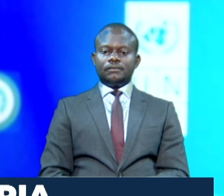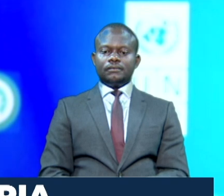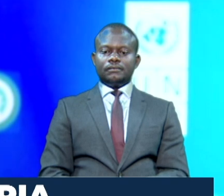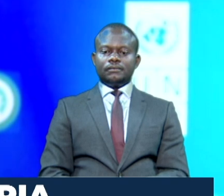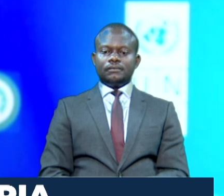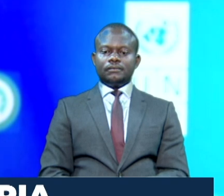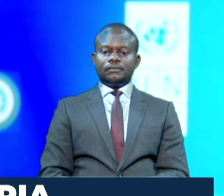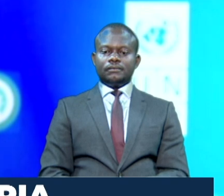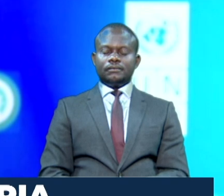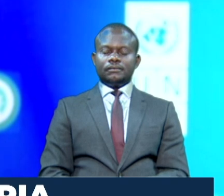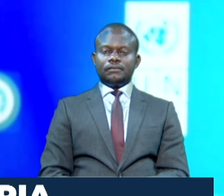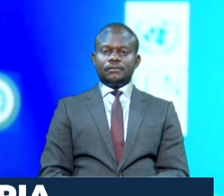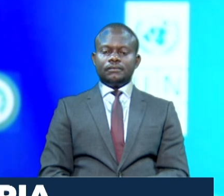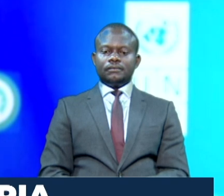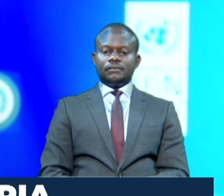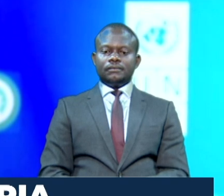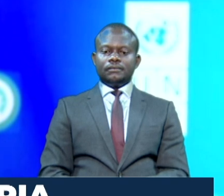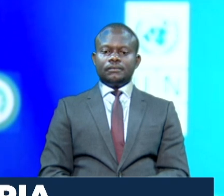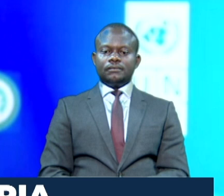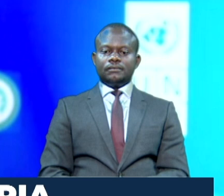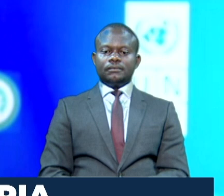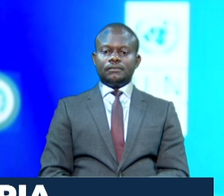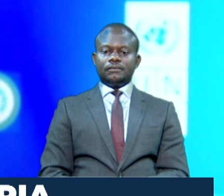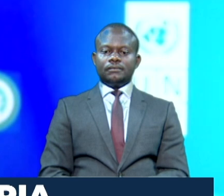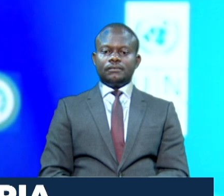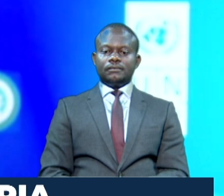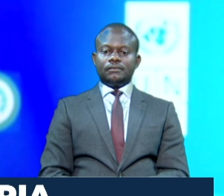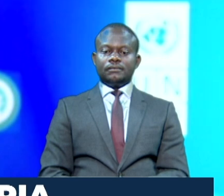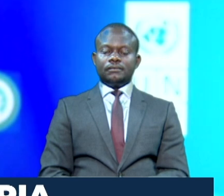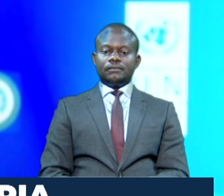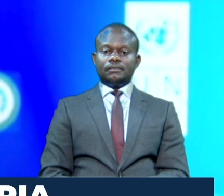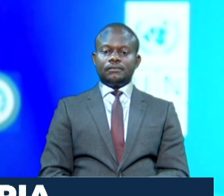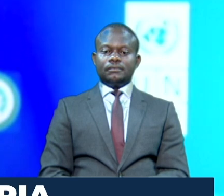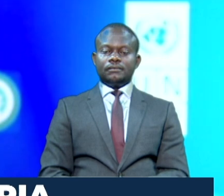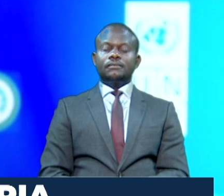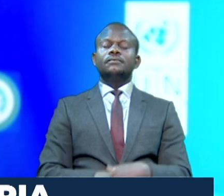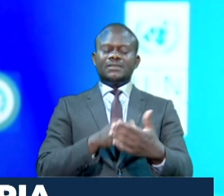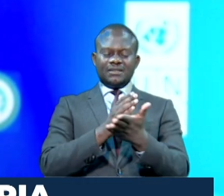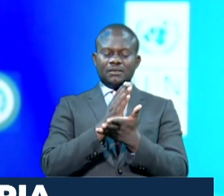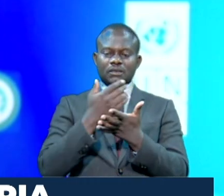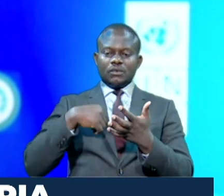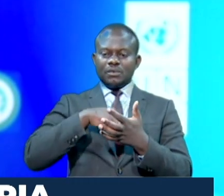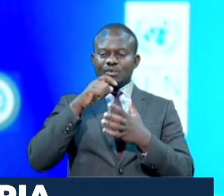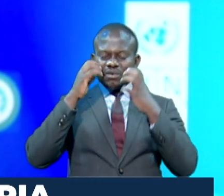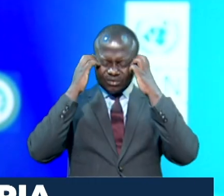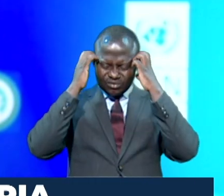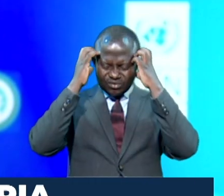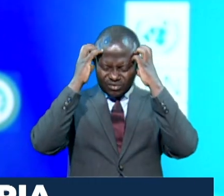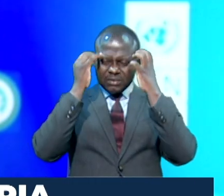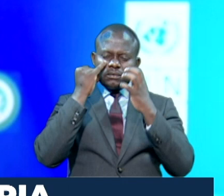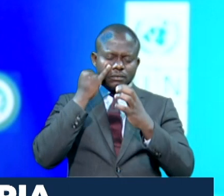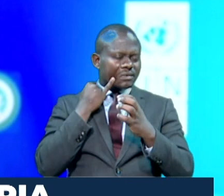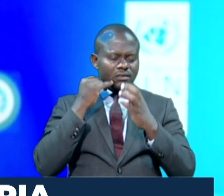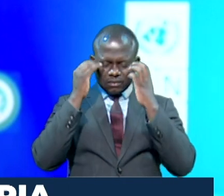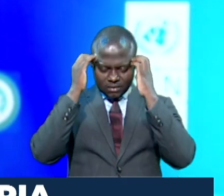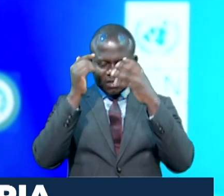we need to be angry about, very angry about. Mu by'ukuri muri make dukwiye kurakarira.